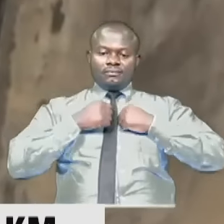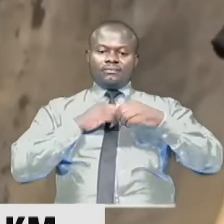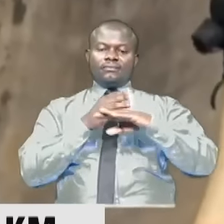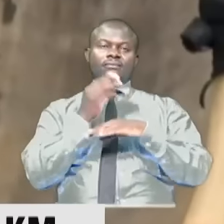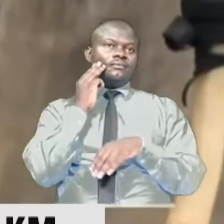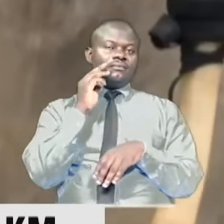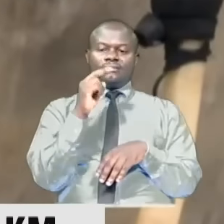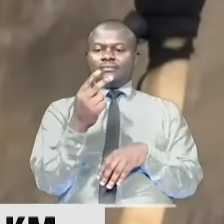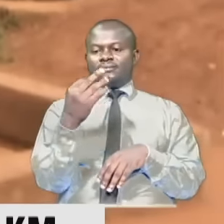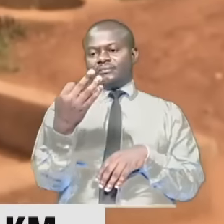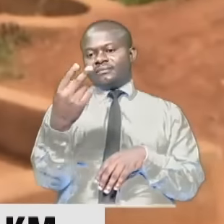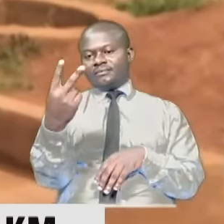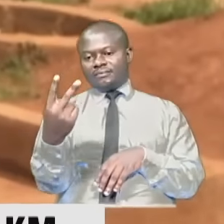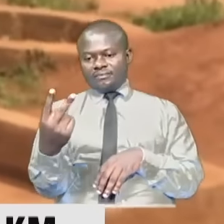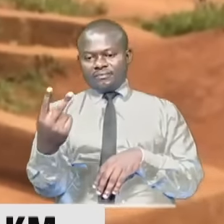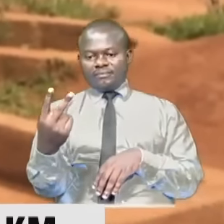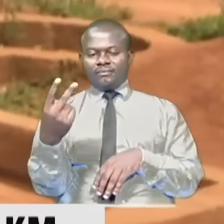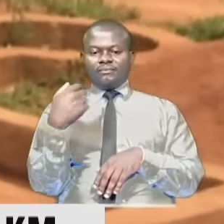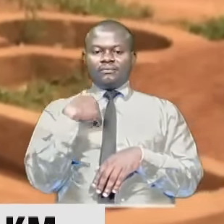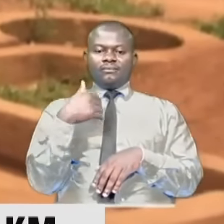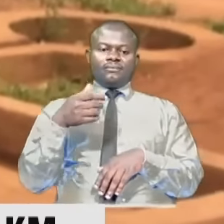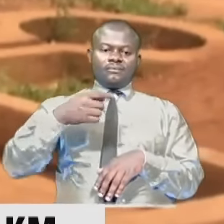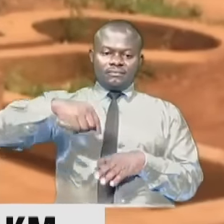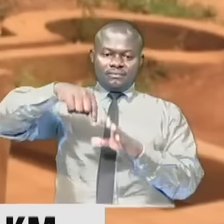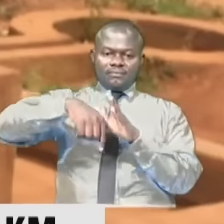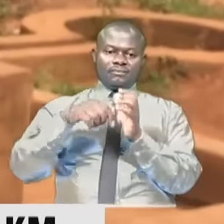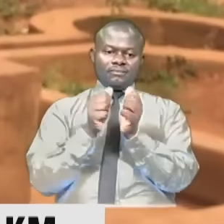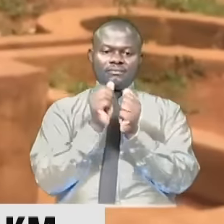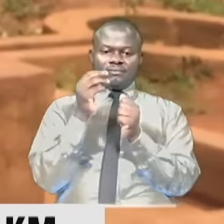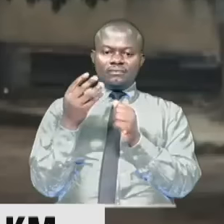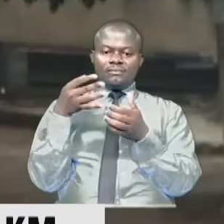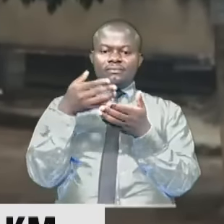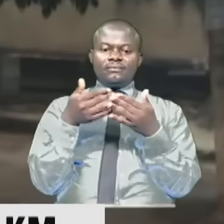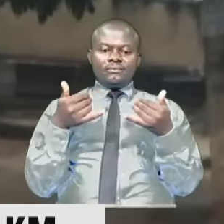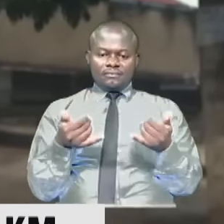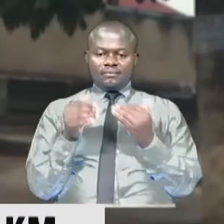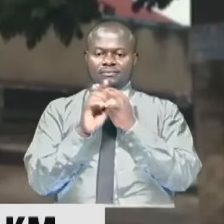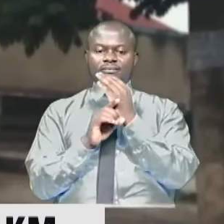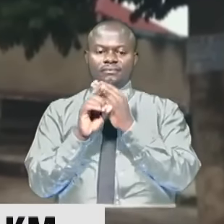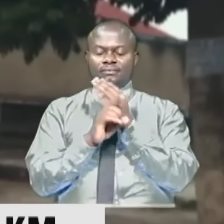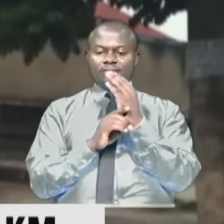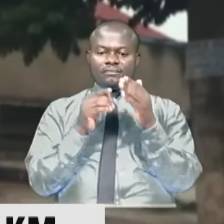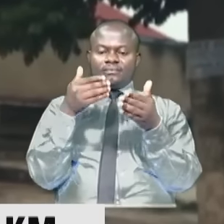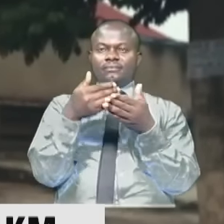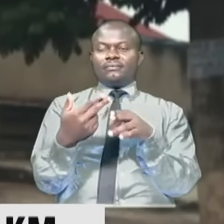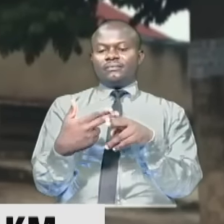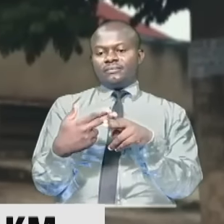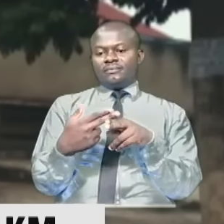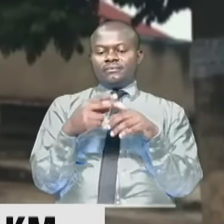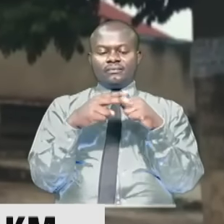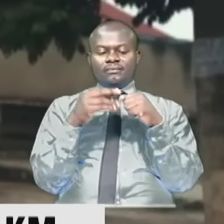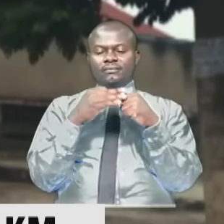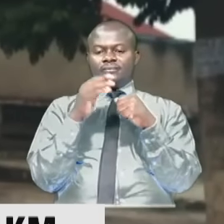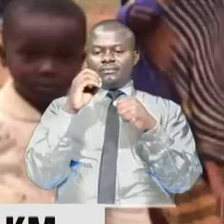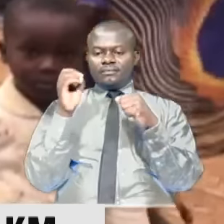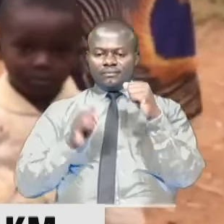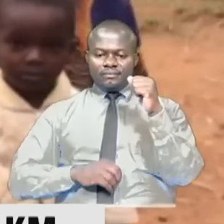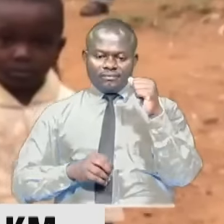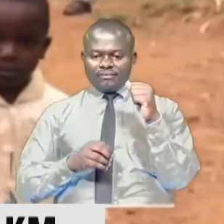miliyoni 232 ukaba ufite amavomo 18 kugeza ubu akarere ka Nyagatare kageze ku gipimo cya